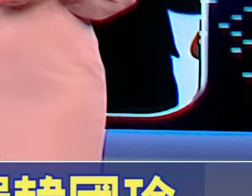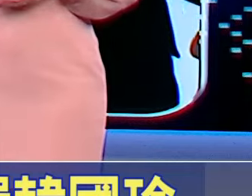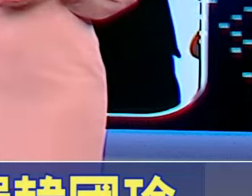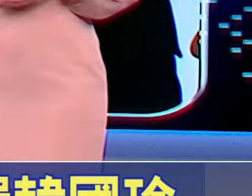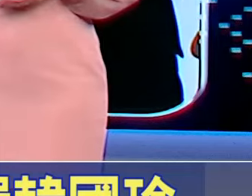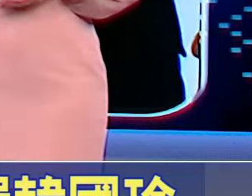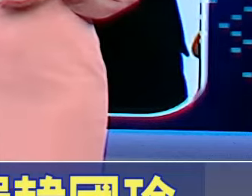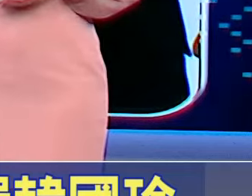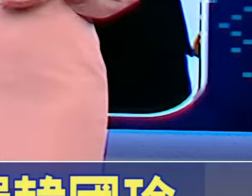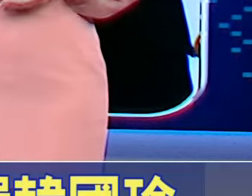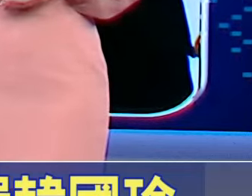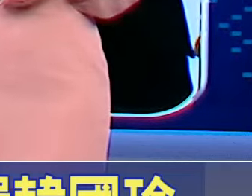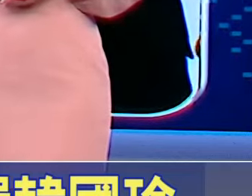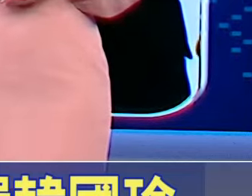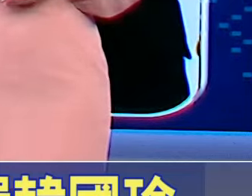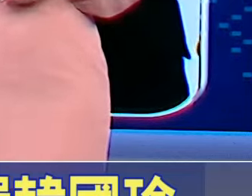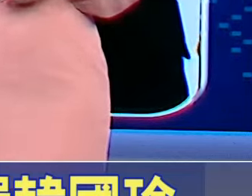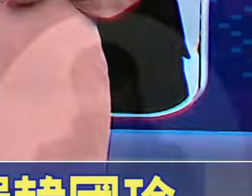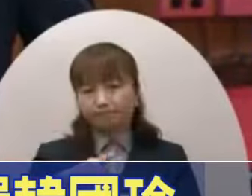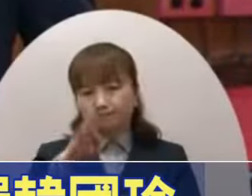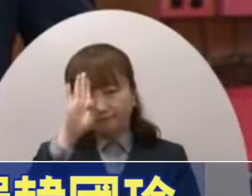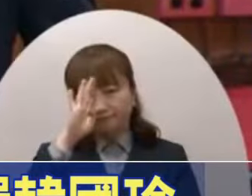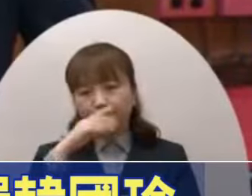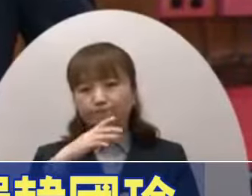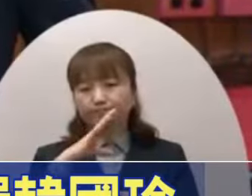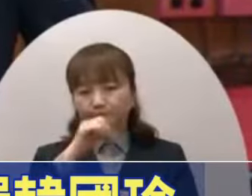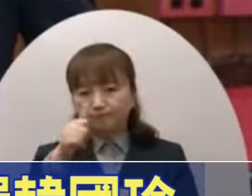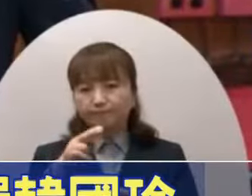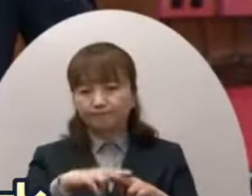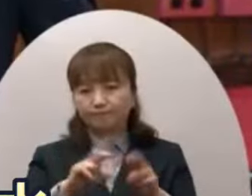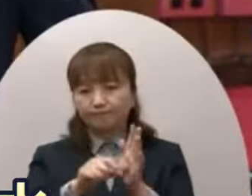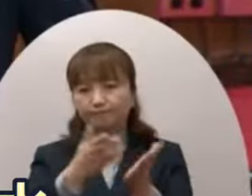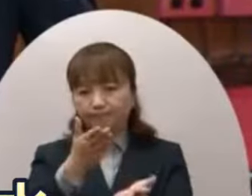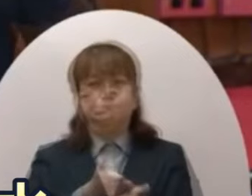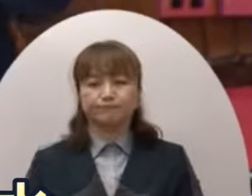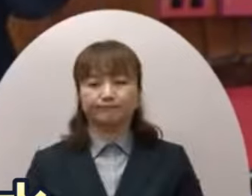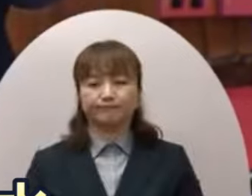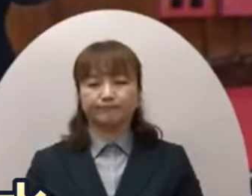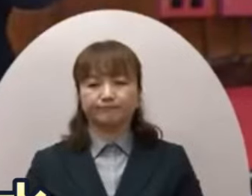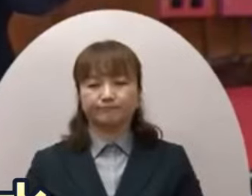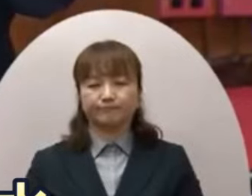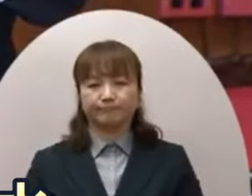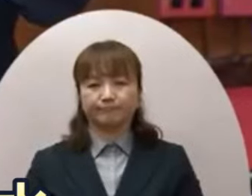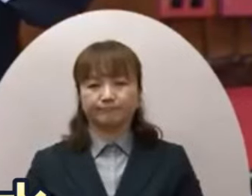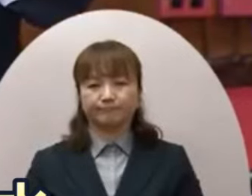国瑜喝水交战的画面。 时间暂停。